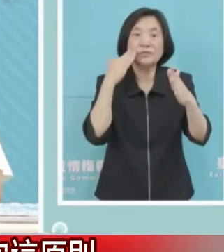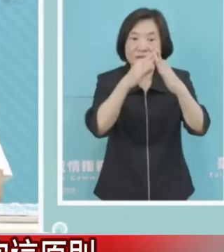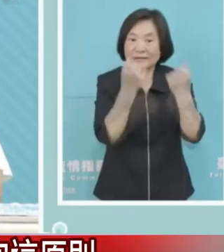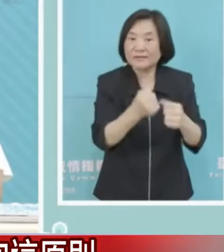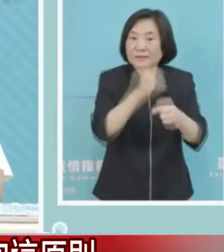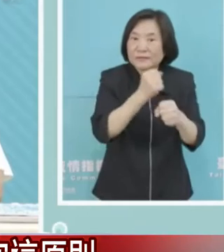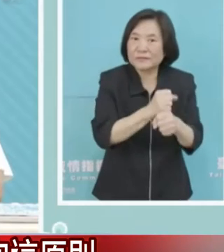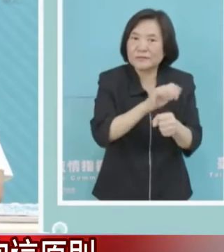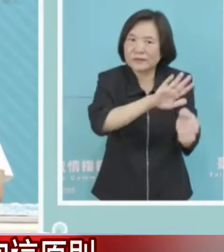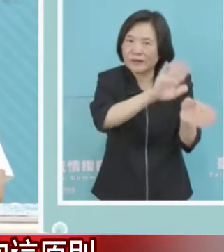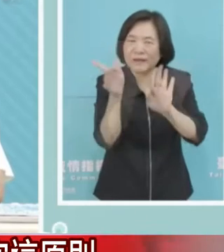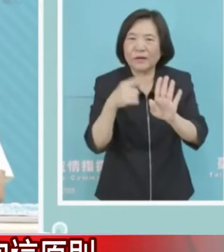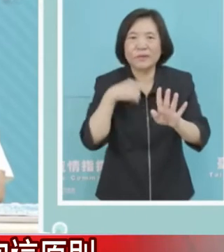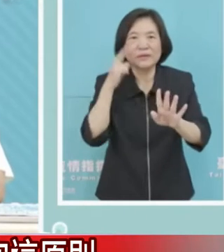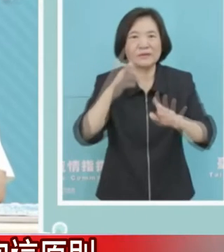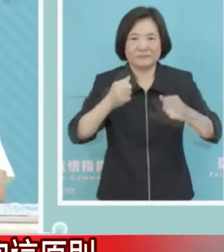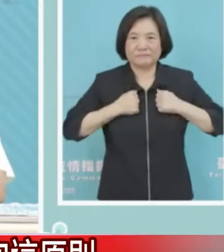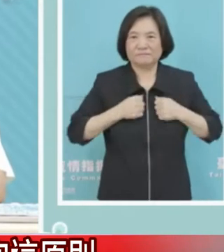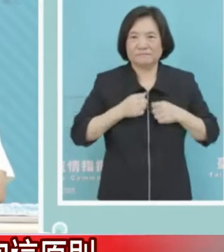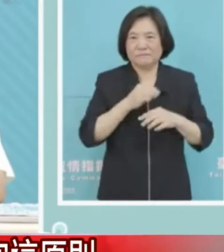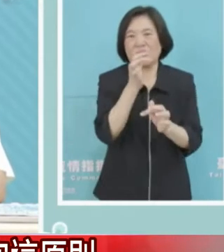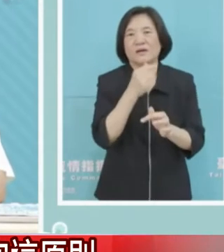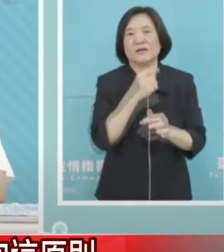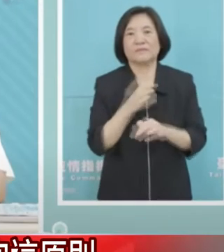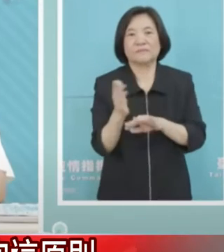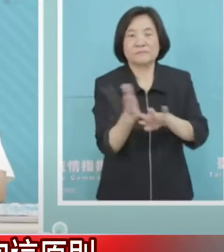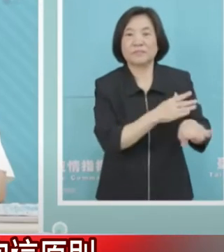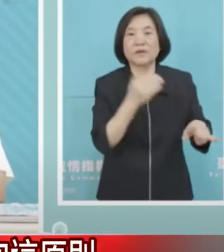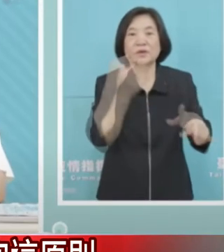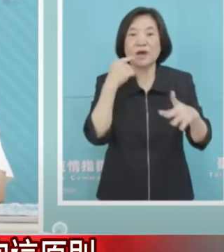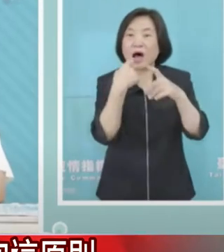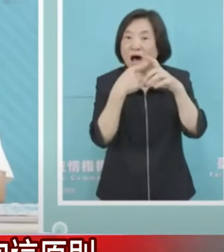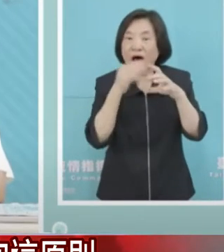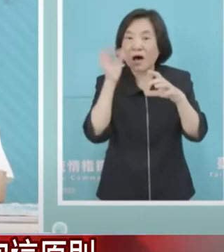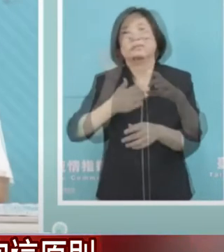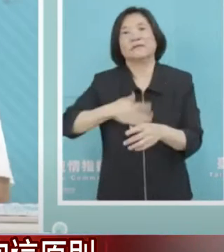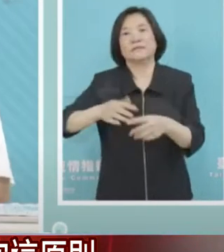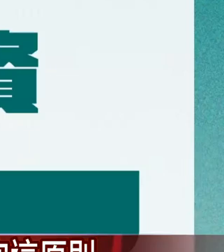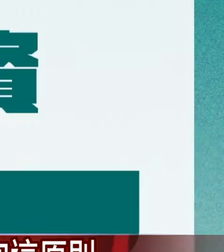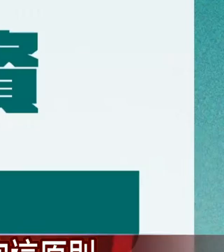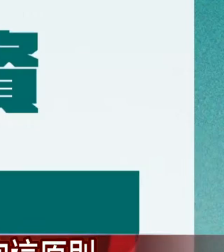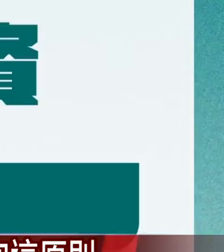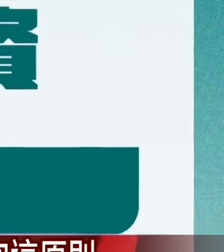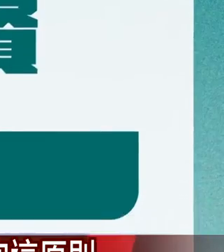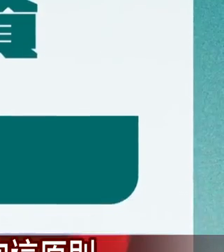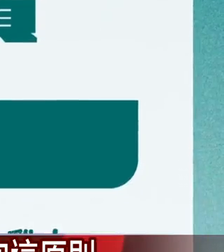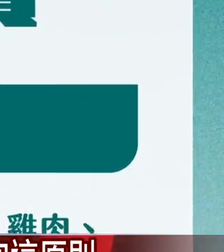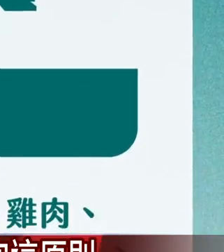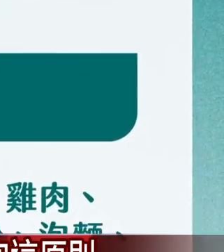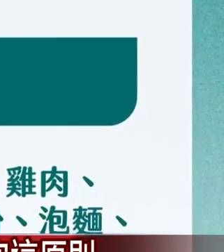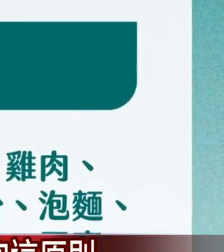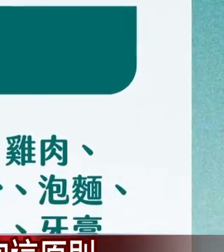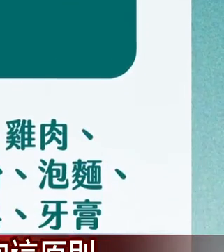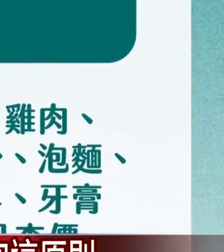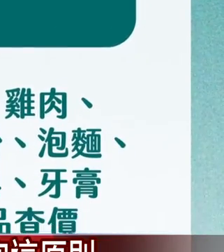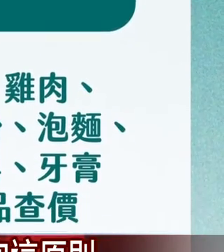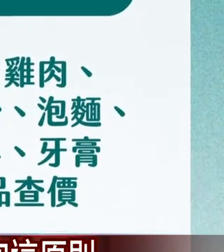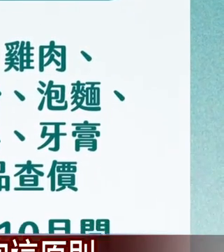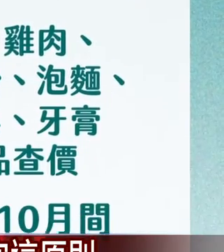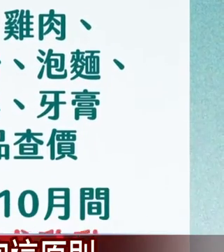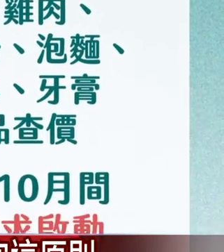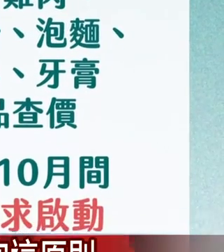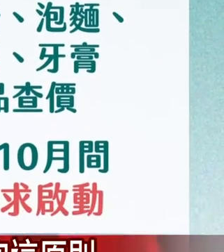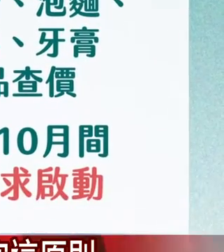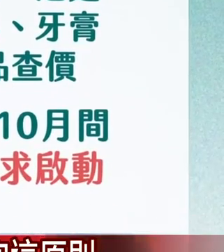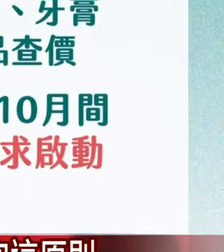要做。那另外我们要求说哈，快筛阳性以后哈，要在最短的时间内封城的危险，但是日后如果